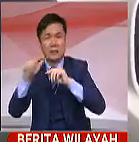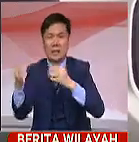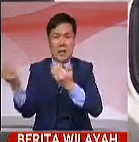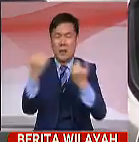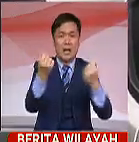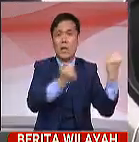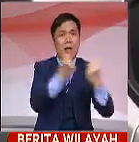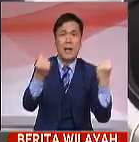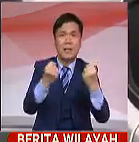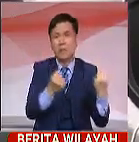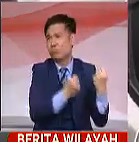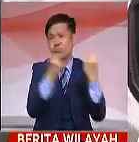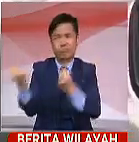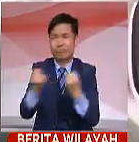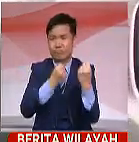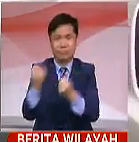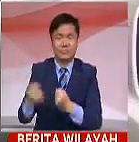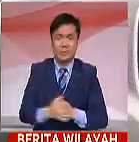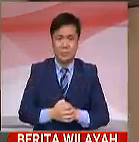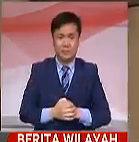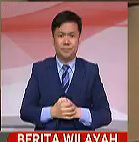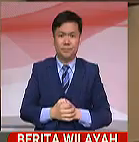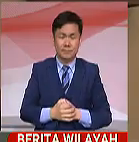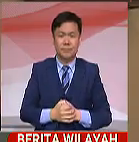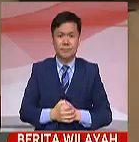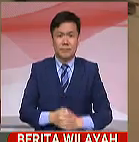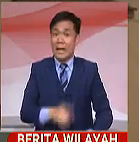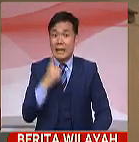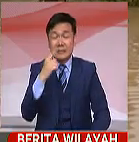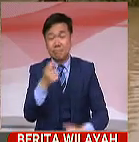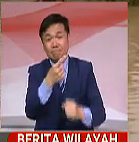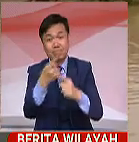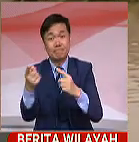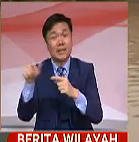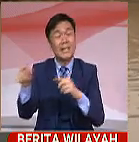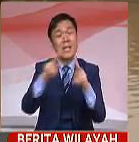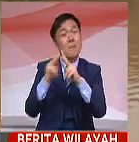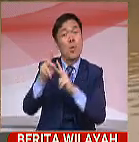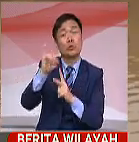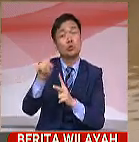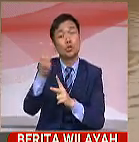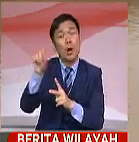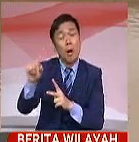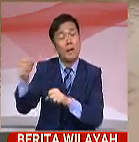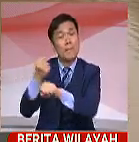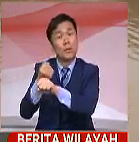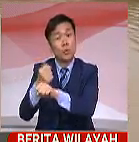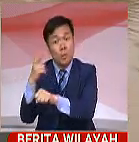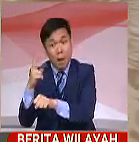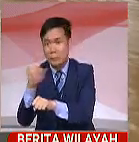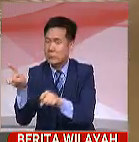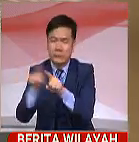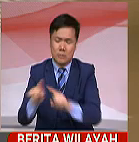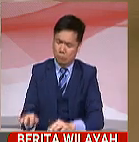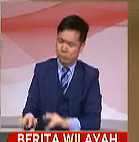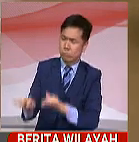pindah-pindah kereta naik atas semua lah. Ya, jelah kami tahu. Beberapa kawasan di Kampung Jawa Semenggok di Batu 12 turut terjejas